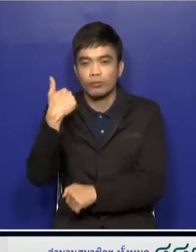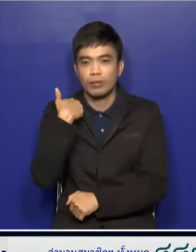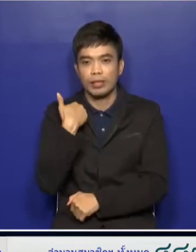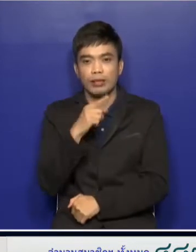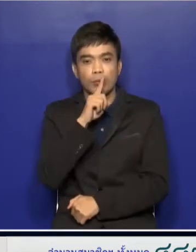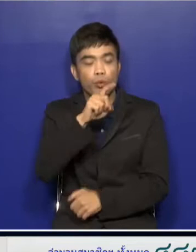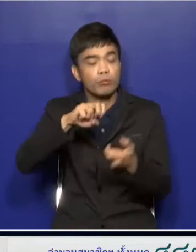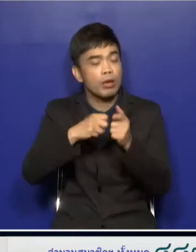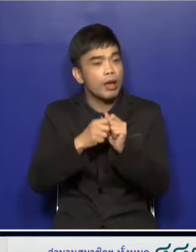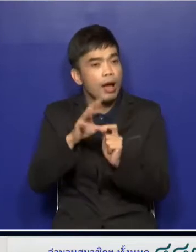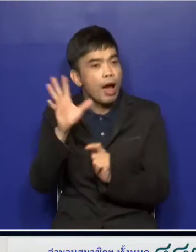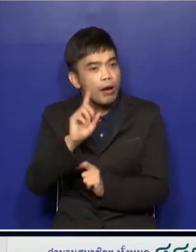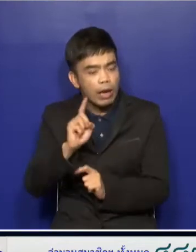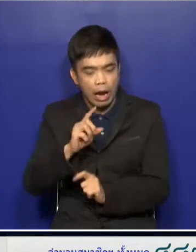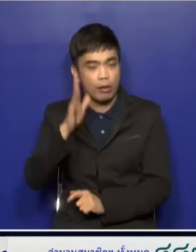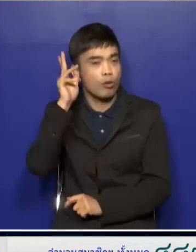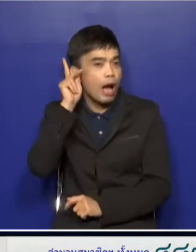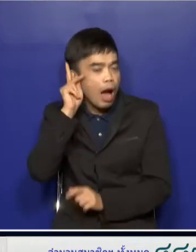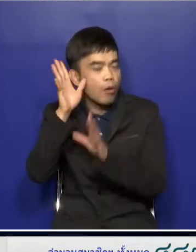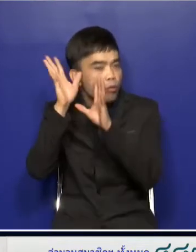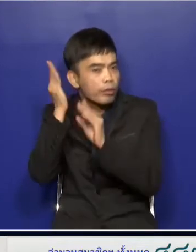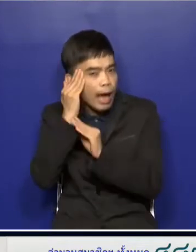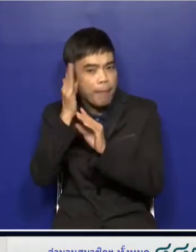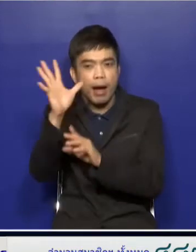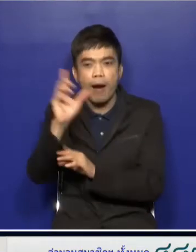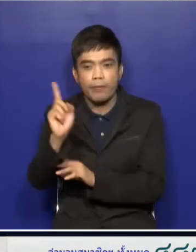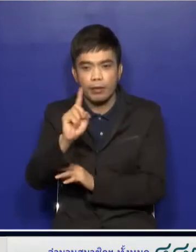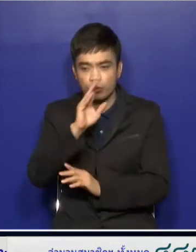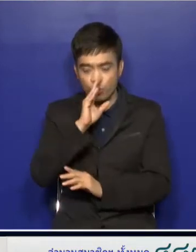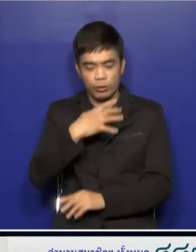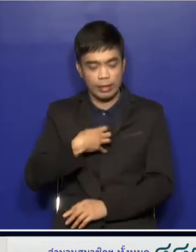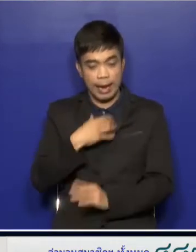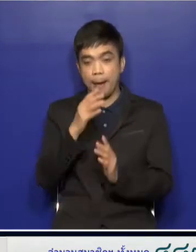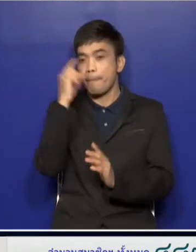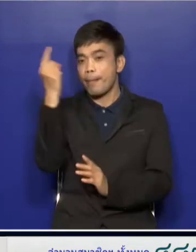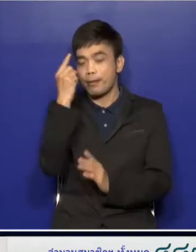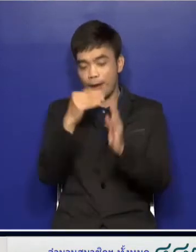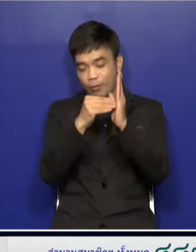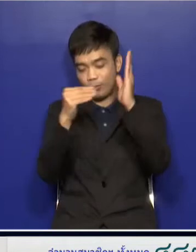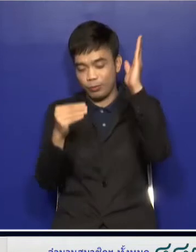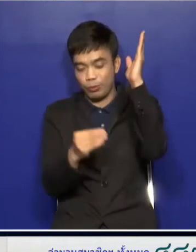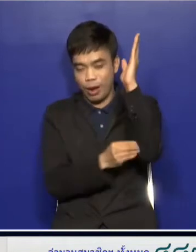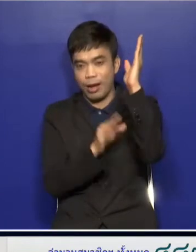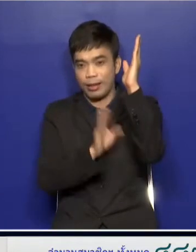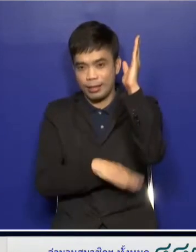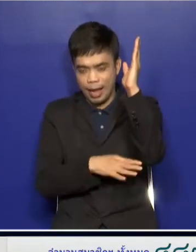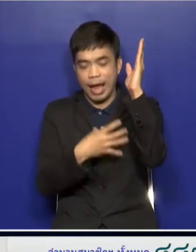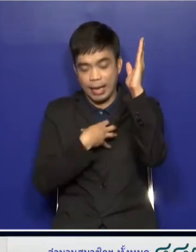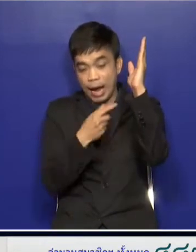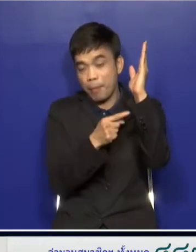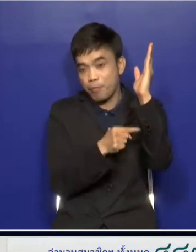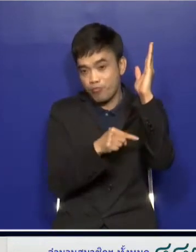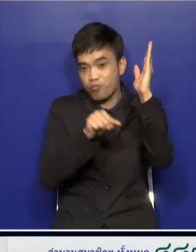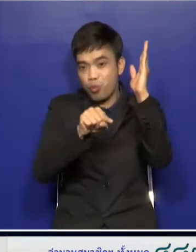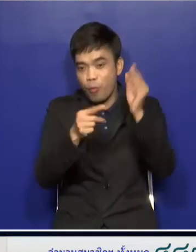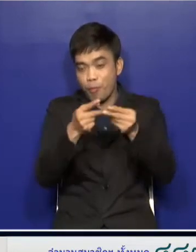ได้ยังไงผมเคยไปเที่ยวภาคใต้เนี่ยนะครับแค่ผมจะหาค่าเรือจากท่าเรือเนี้ยไปเกาะก่อนนึงเนี่ยผม